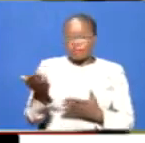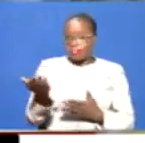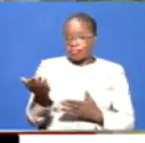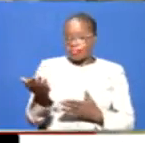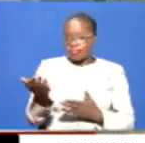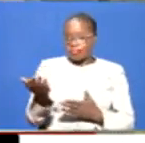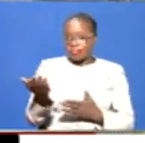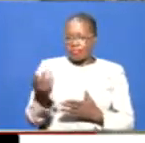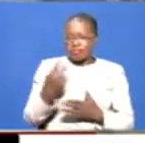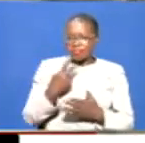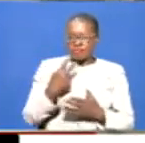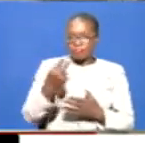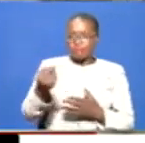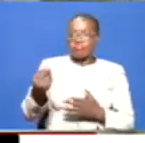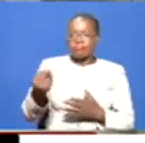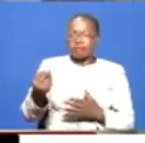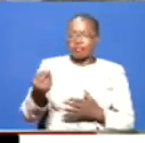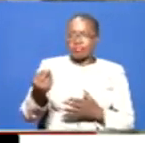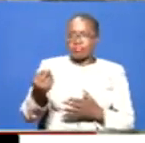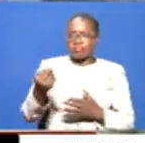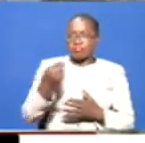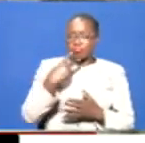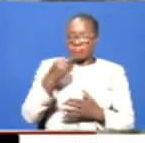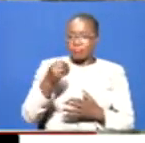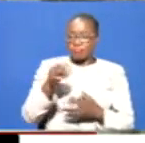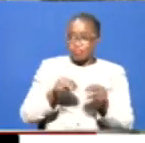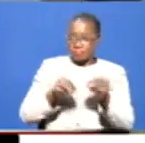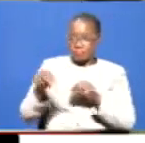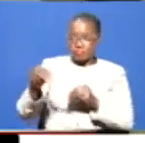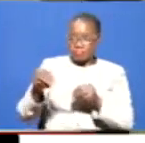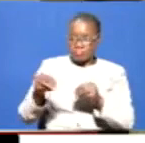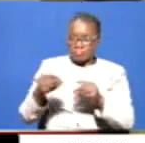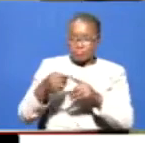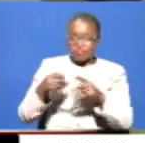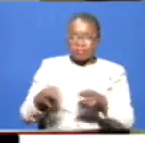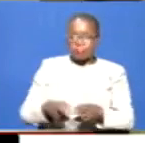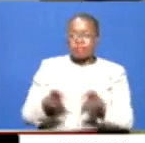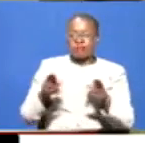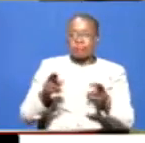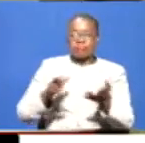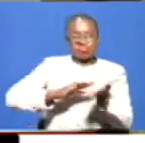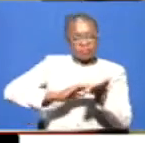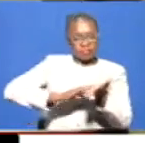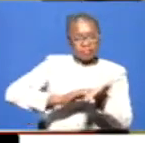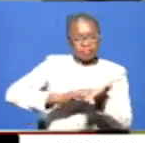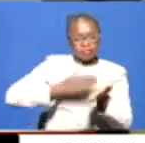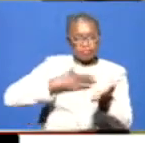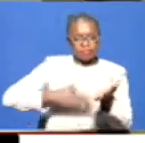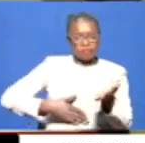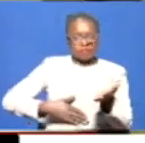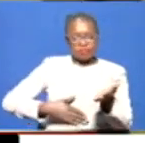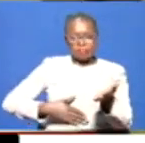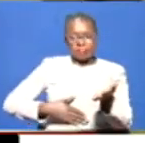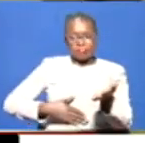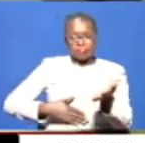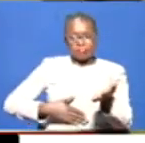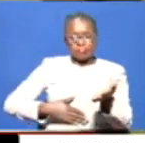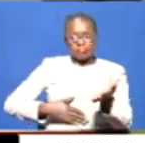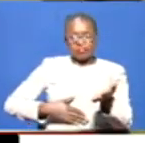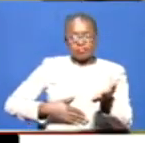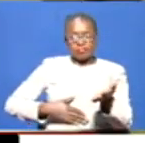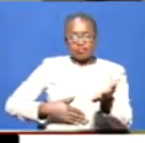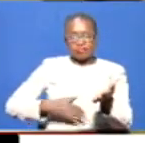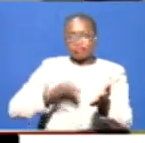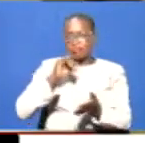like 200 meters off-road. Following the fingerprints, it was established that the body was identified as